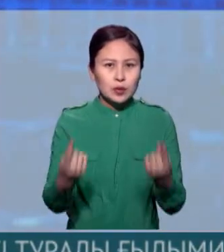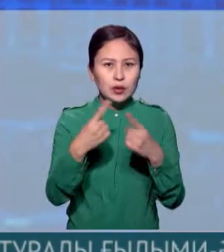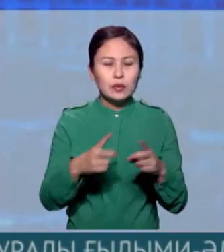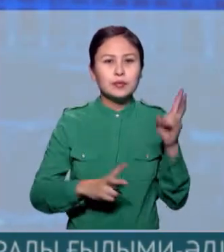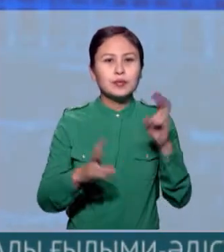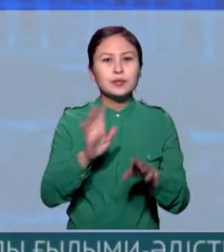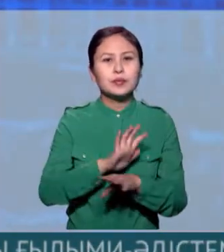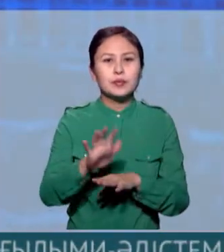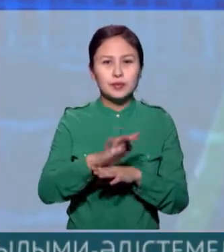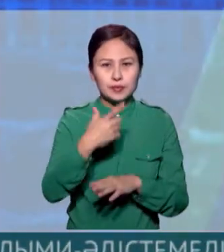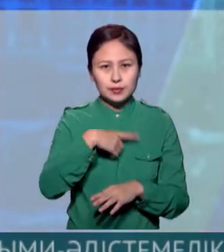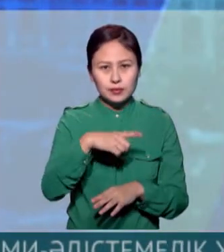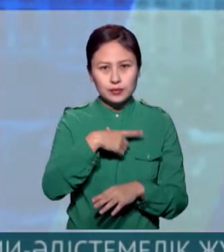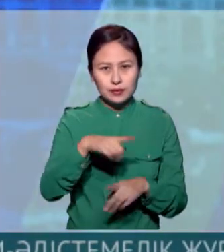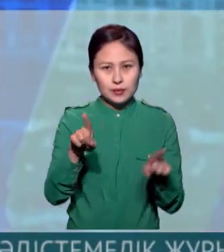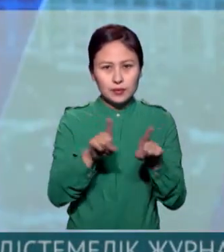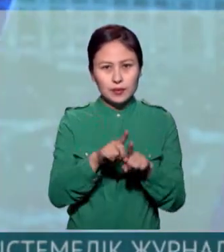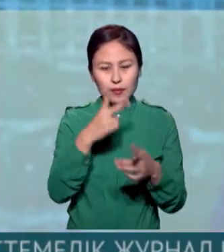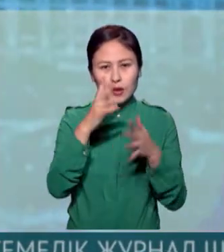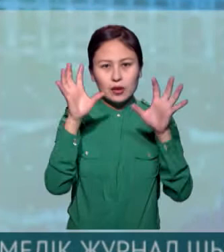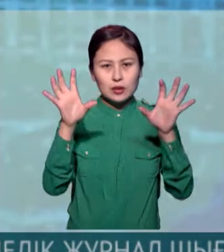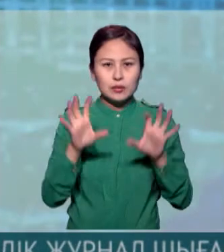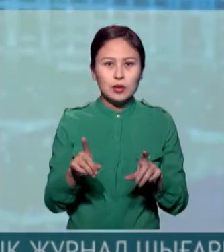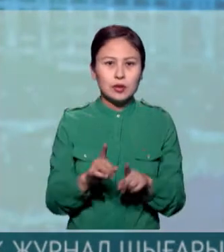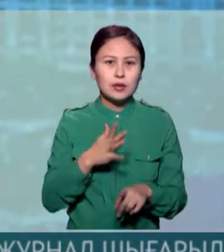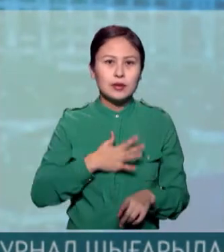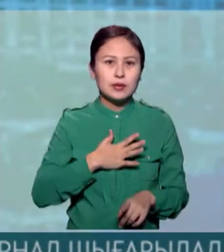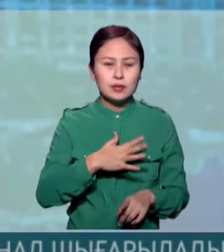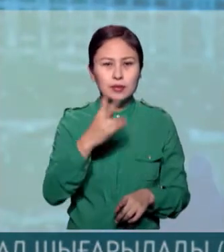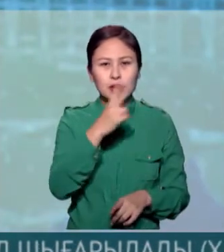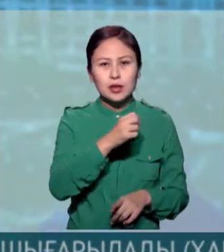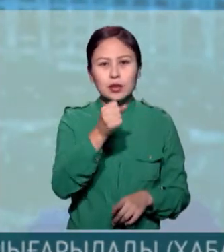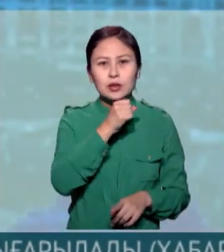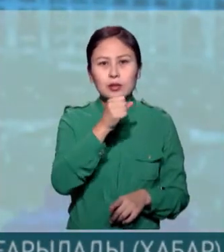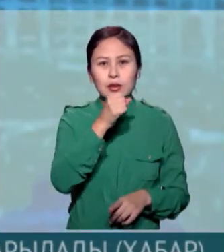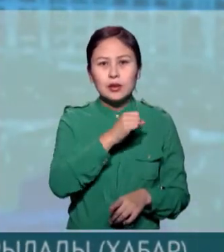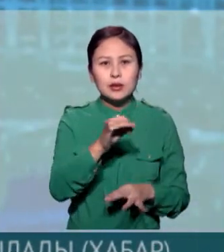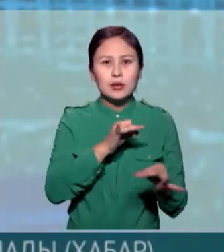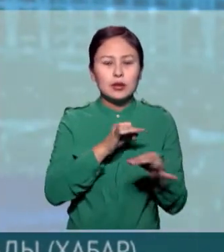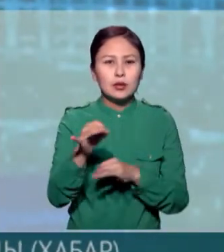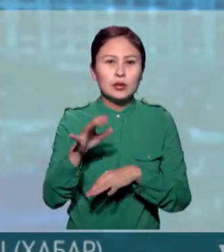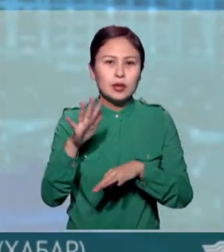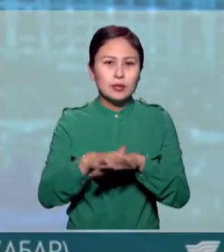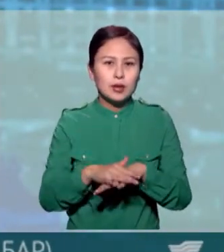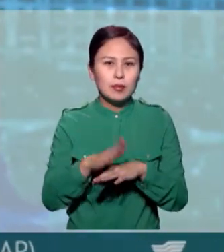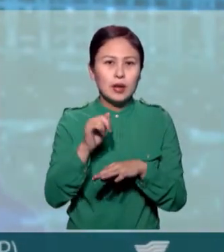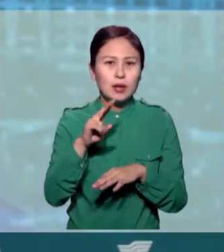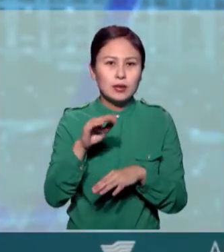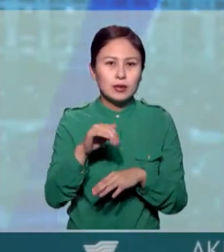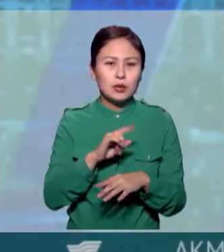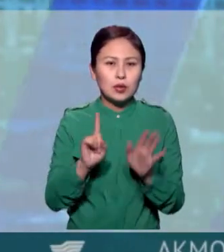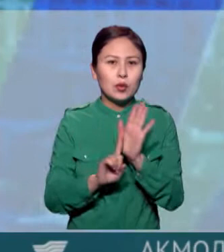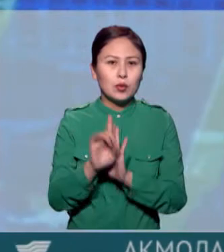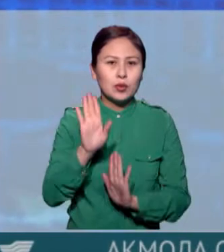Өзгенің өндіргенін өзінің өніміне балағандар, немесе елдегі заңдылыққа немқұрайлы қарағандар жазаланады. Тілшілерімен тілдескен ұлттық кәсіпкерлер